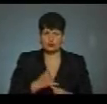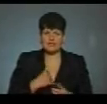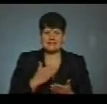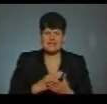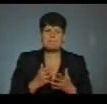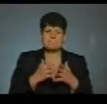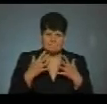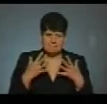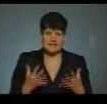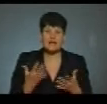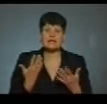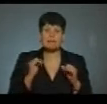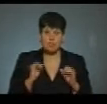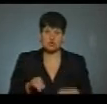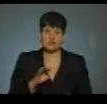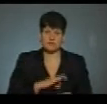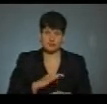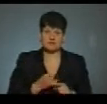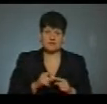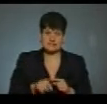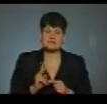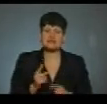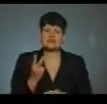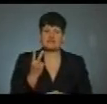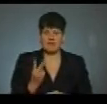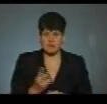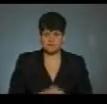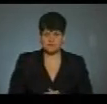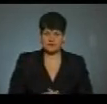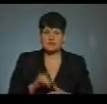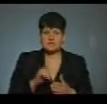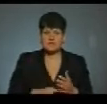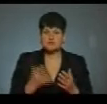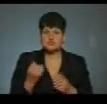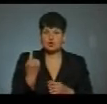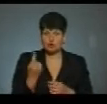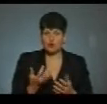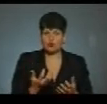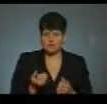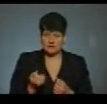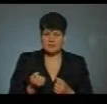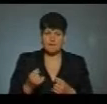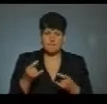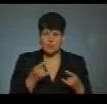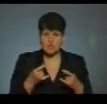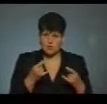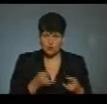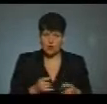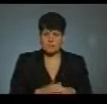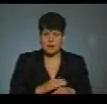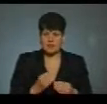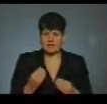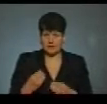більше, але такі, які можна використовувати по цим захворюванням, тільки 2. Надіємося ще одного отримати, ще монітори. От благодійники